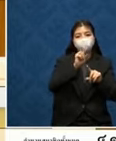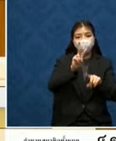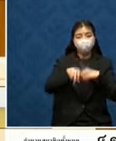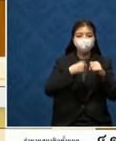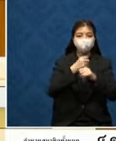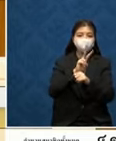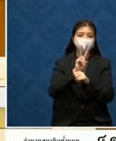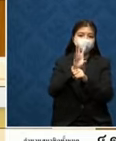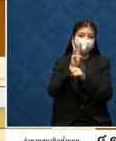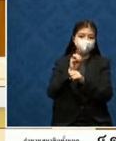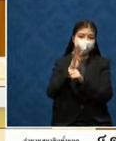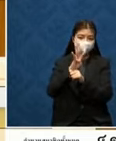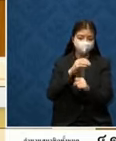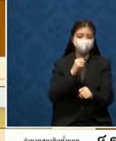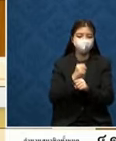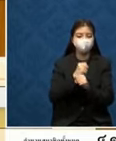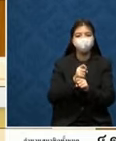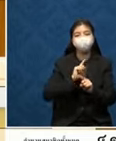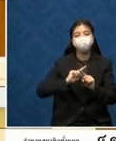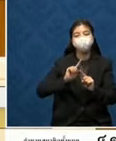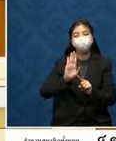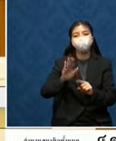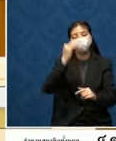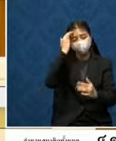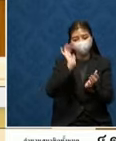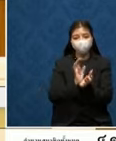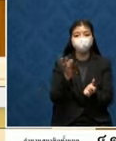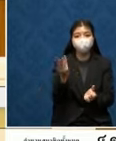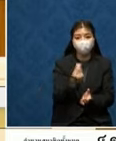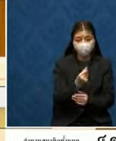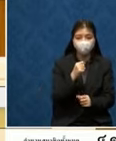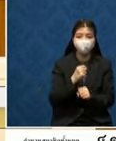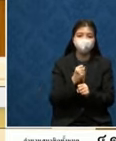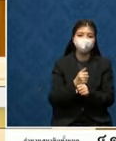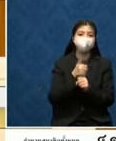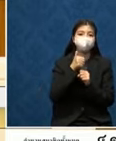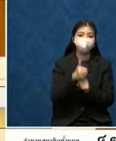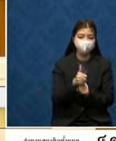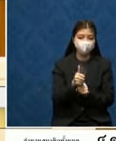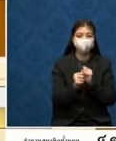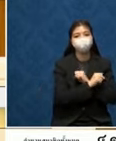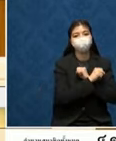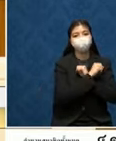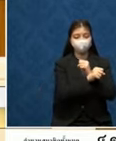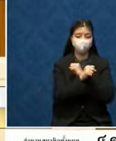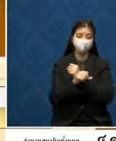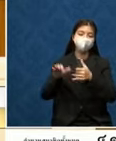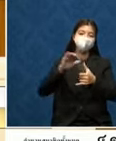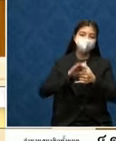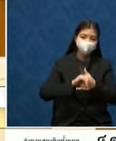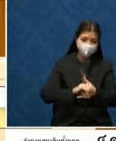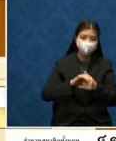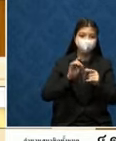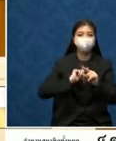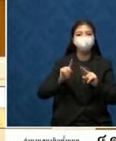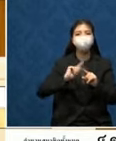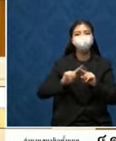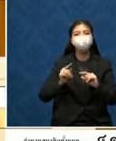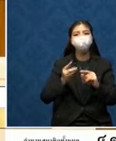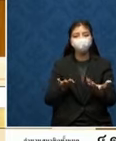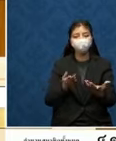ส่งผลให้ประสิทธิภาพในการปฏิบัติงานของเจ้าหน้าที่สูงขึ้นโดยเฉพาะมาตรการด้านการปรับปรามจับกุมขยายผลรวมทั้ง